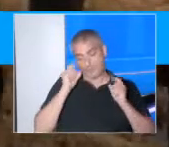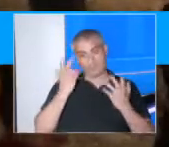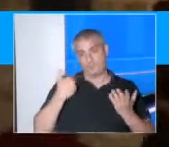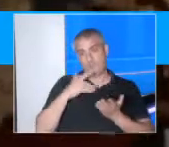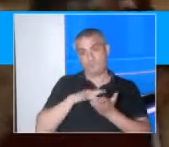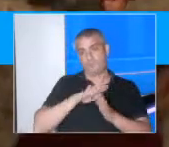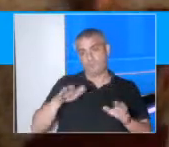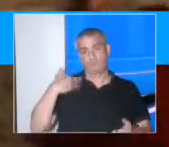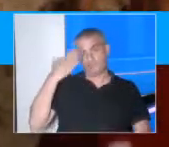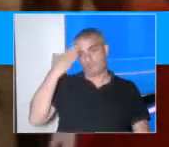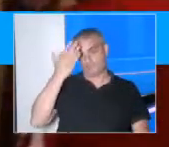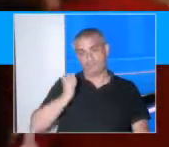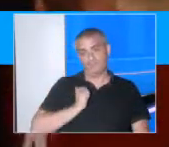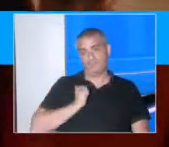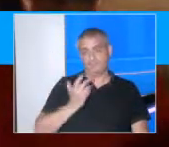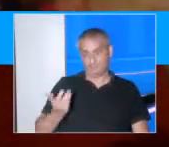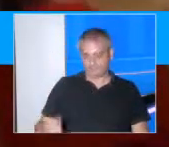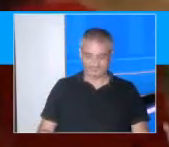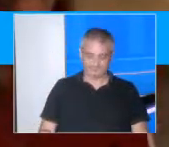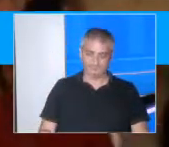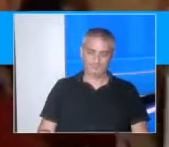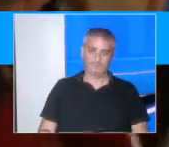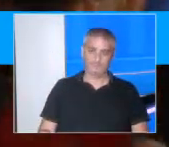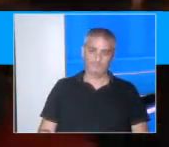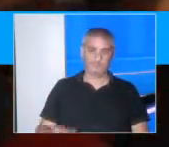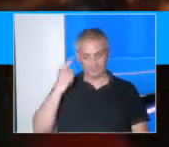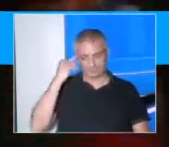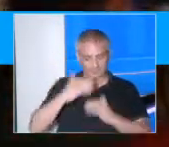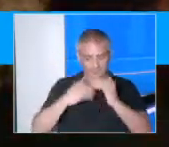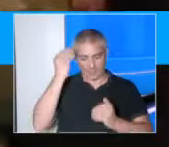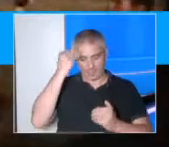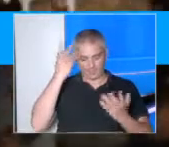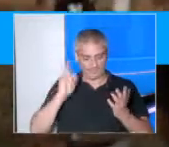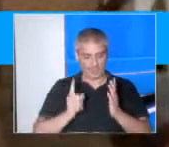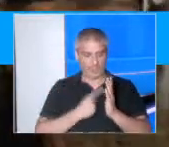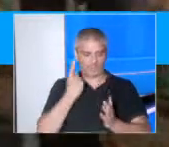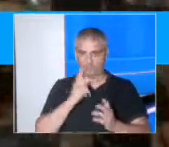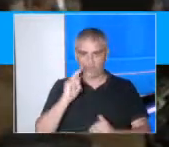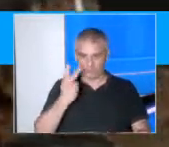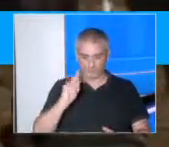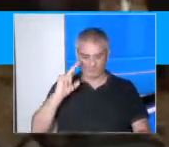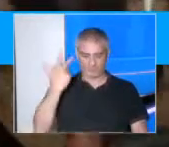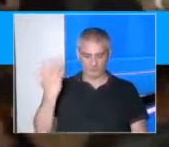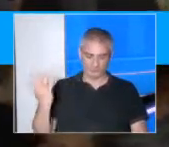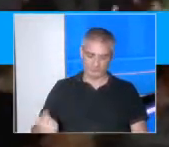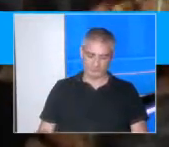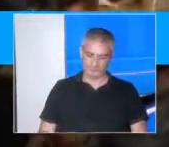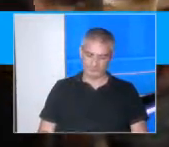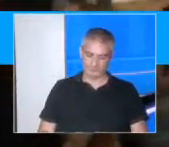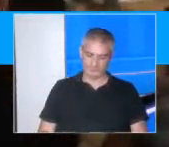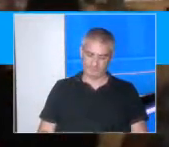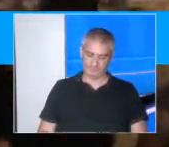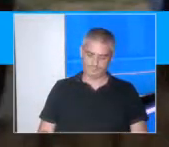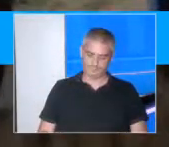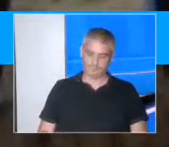כי אתה בשטח, אבל הייתי יוצא מנקודת הנחה שיש איזושהי, כמו שאתה אומר, עקומת למידה, כי הרי זה לא אירוע ראשון, לא שני ולא שלישי, של התקרבות לגדר.